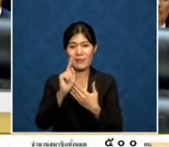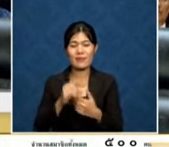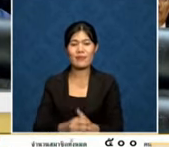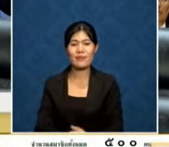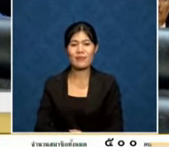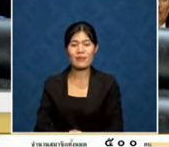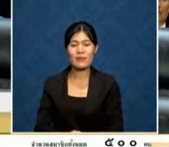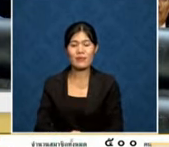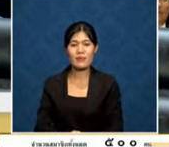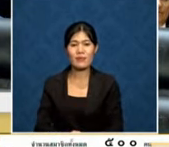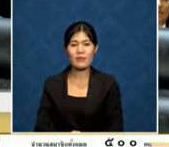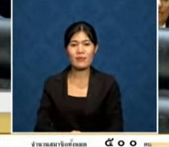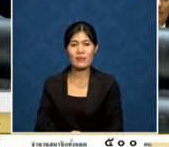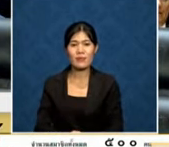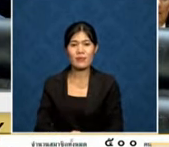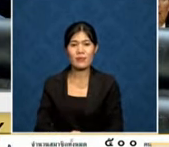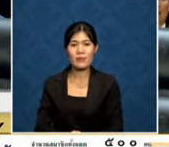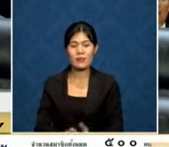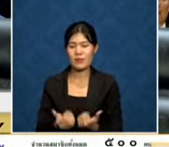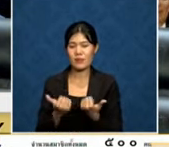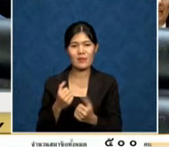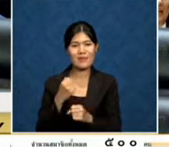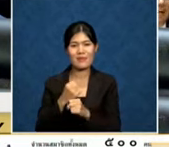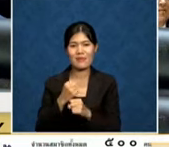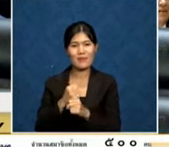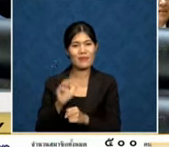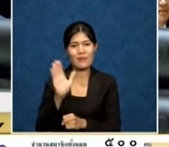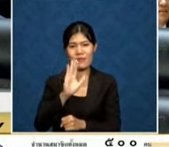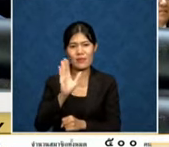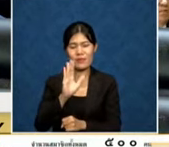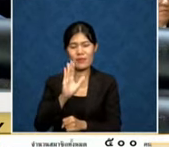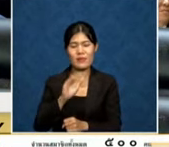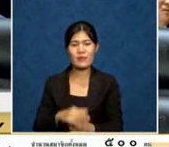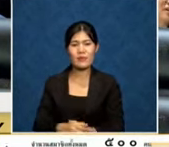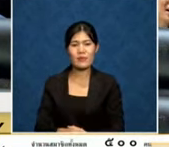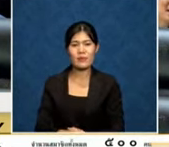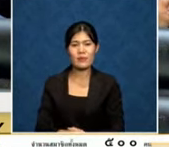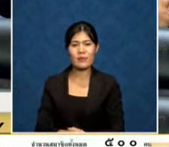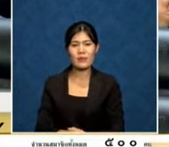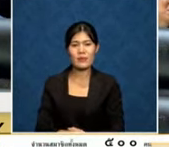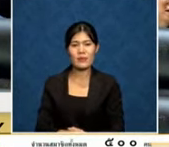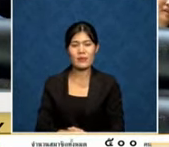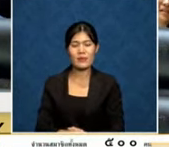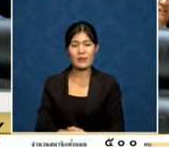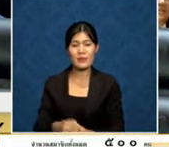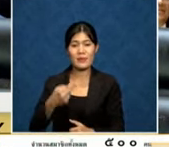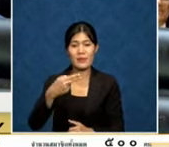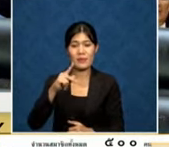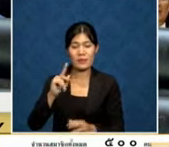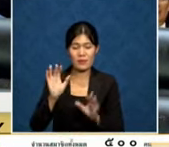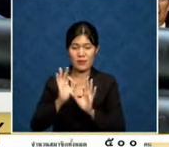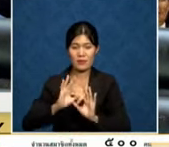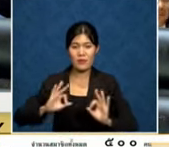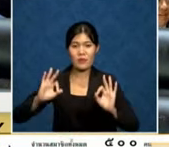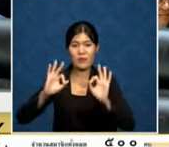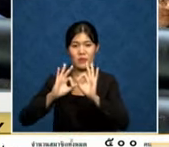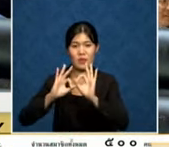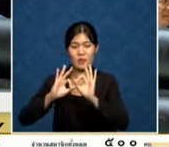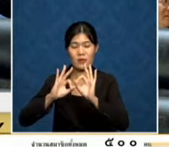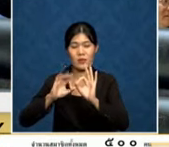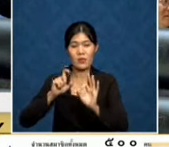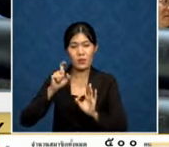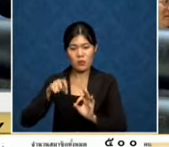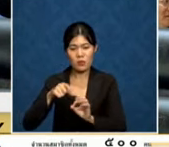ครับสิ่งนี้เป็นสิ่งที่ไม่ควรทำอย่างยิ่งหลักการที่สำคัญคือเราควร